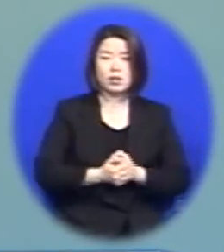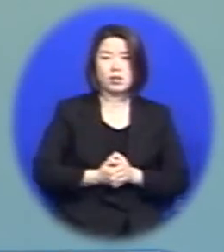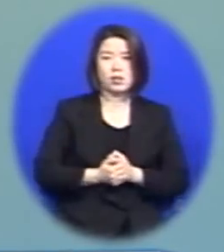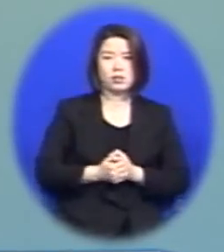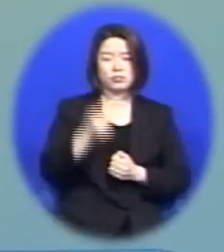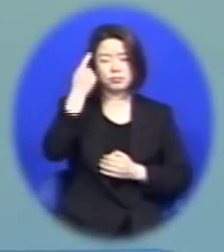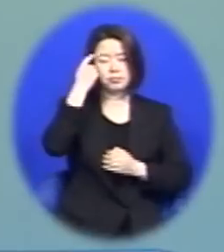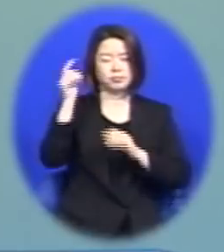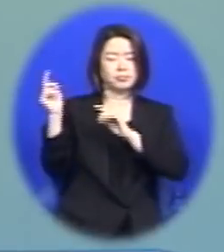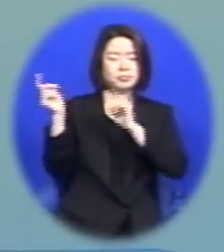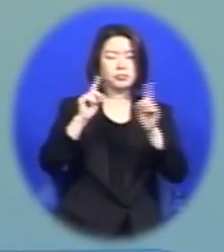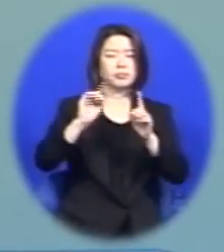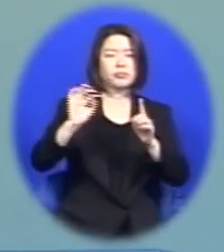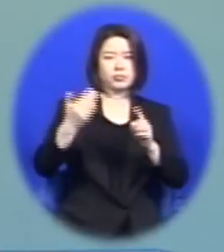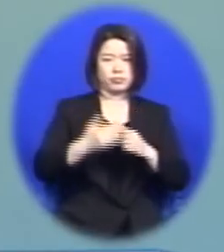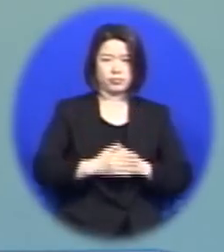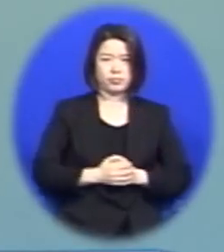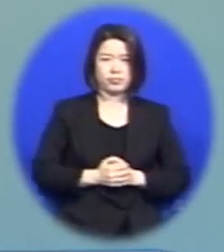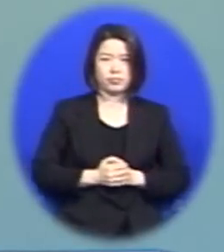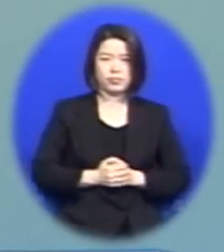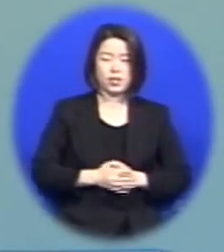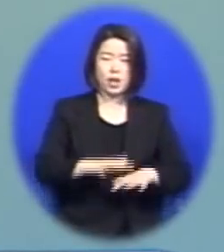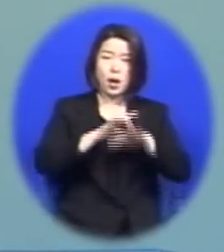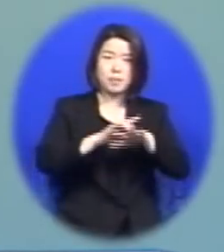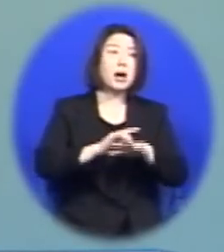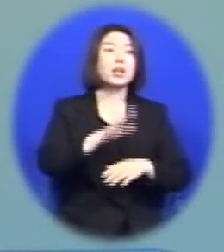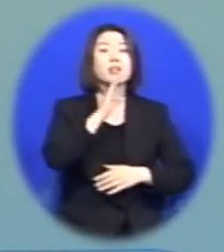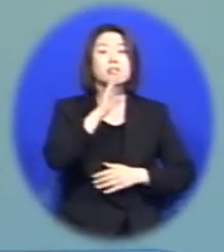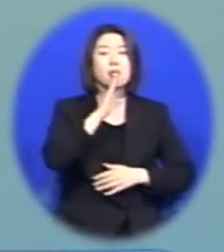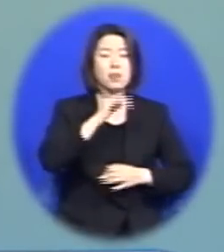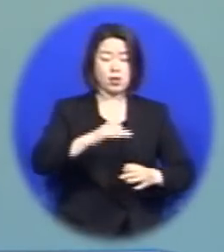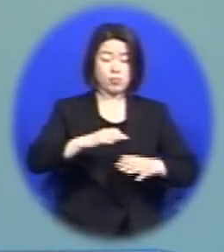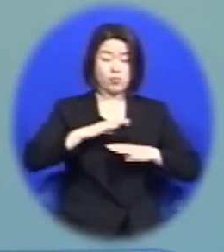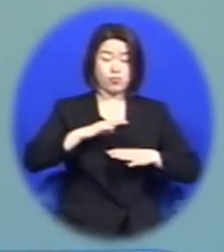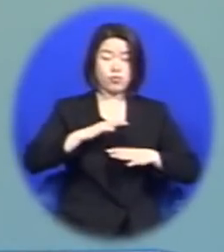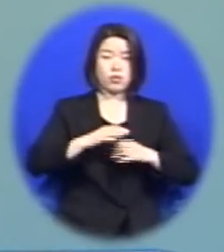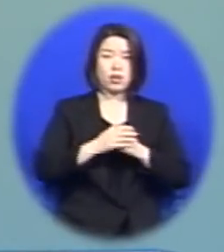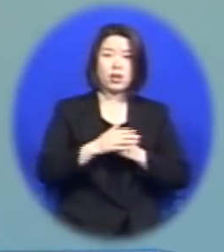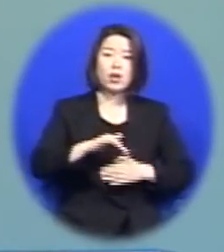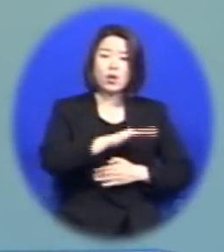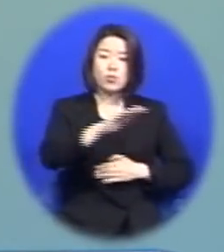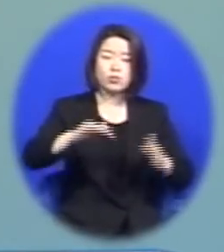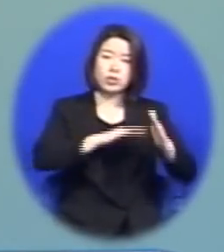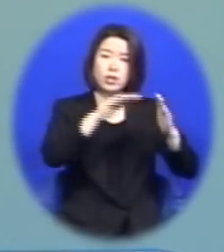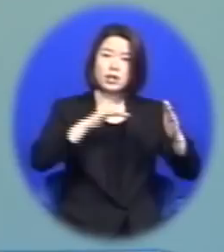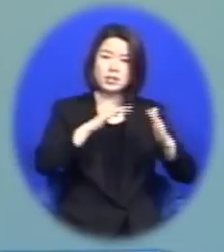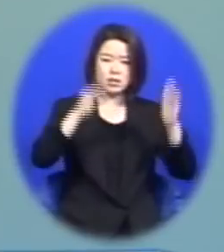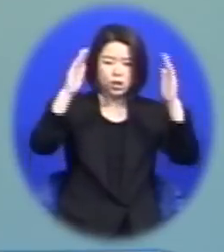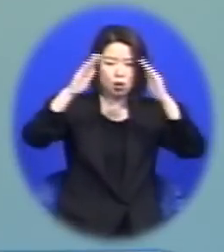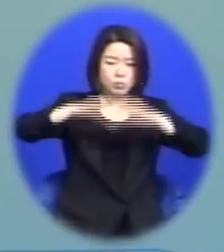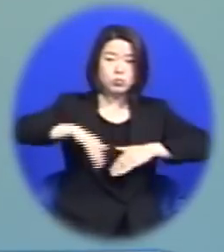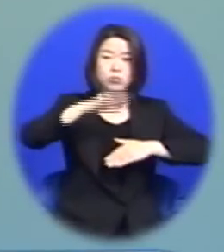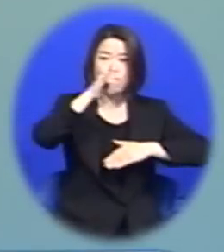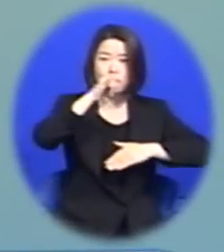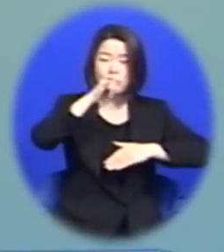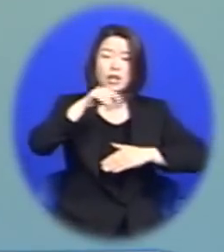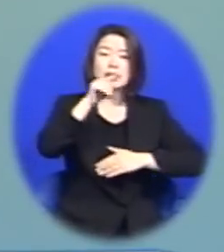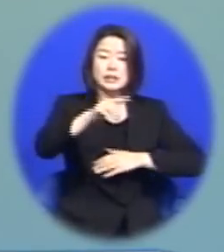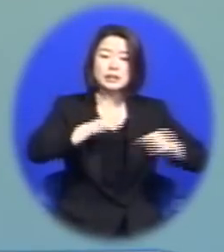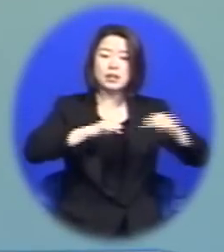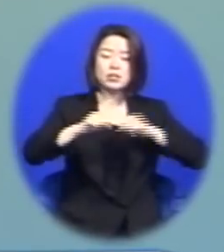정신 잘해야 돼요 마귀는 정말 무섭게 우리 가정을 무너뜨리는 데 그 역사가 우리 속에